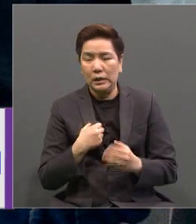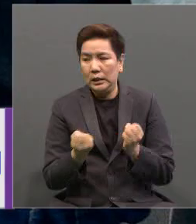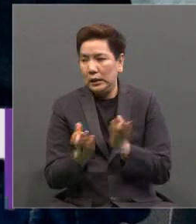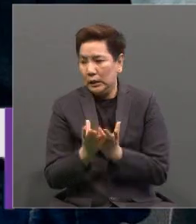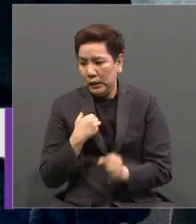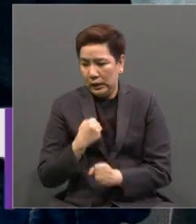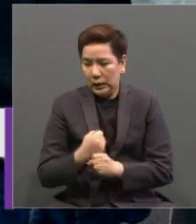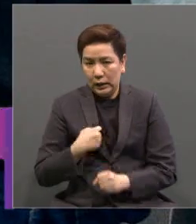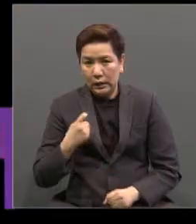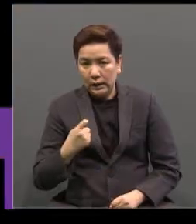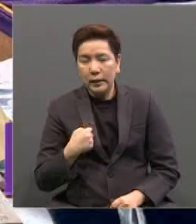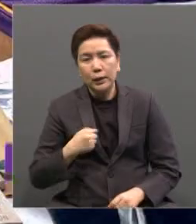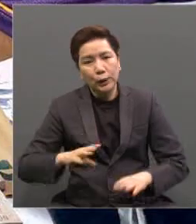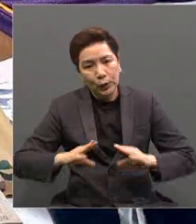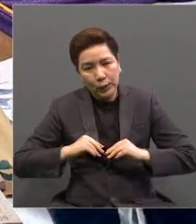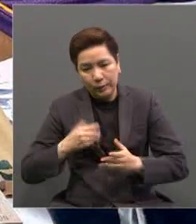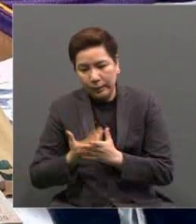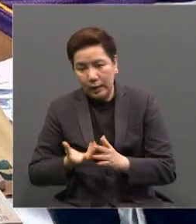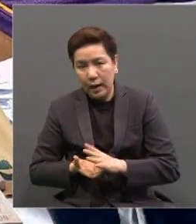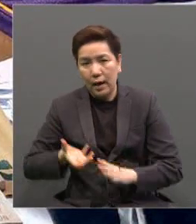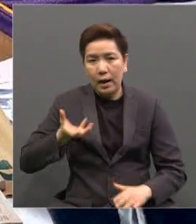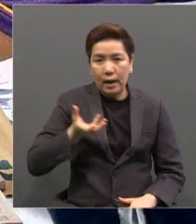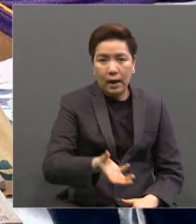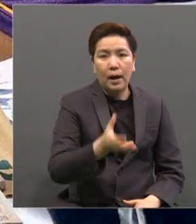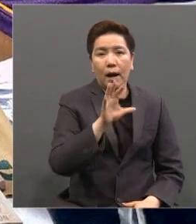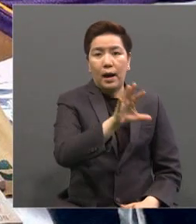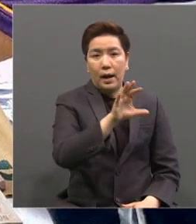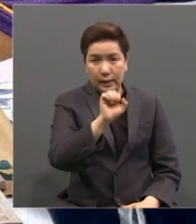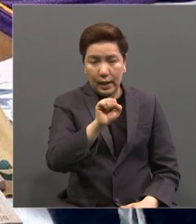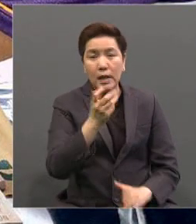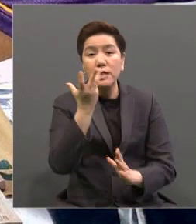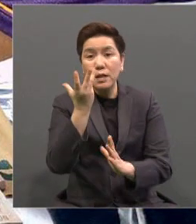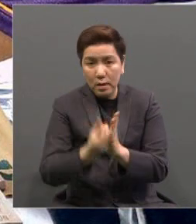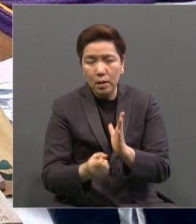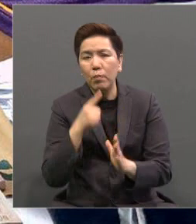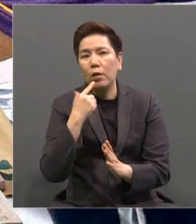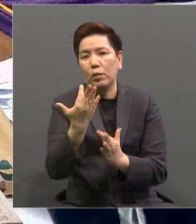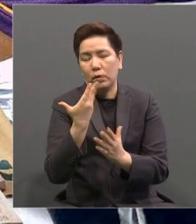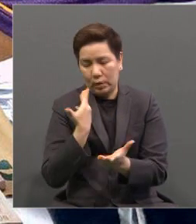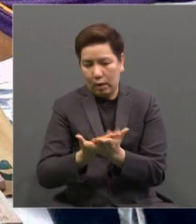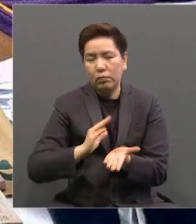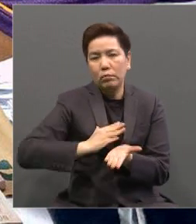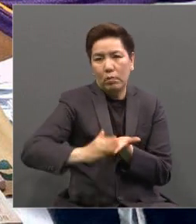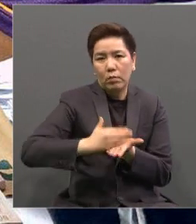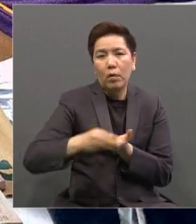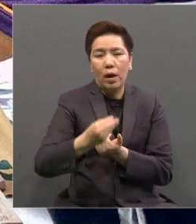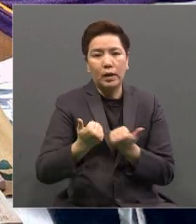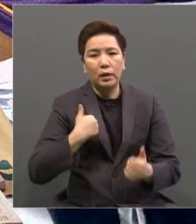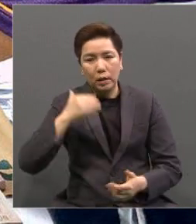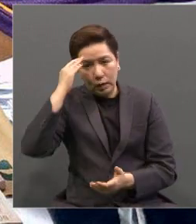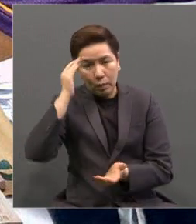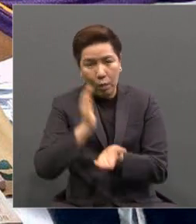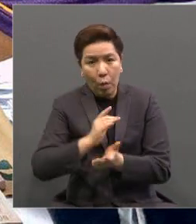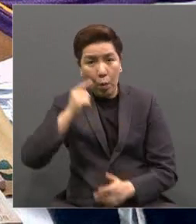ส่งผลกระทบต่องานจึงยอมจ่ายให้ก่อน 5แสนบาทส่วนที่เหลือเนี่ยครับจะทยอยให้หลังทราบเรื่องครับตำรวจ